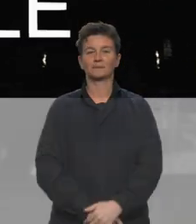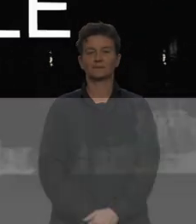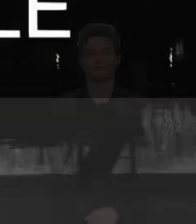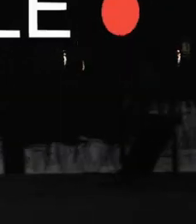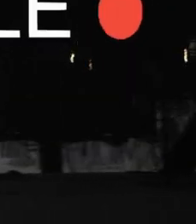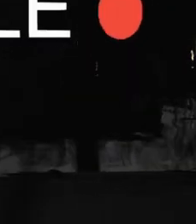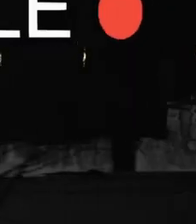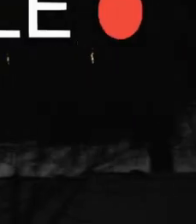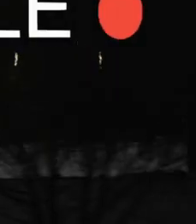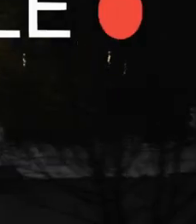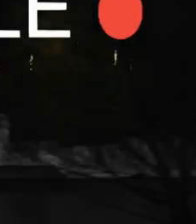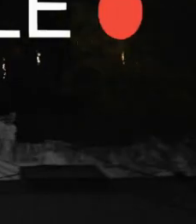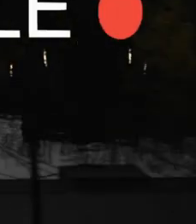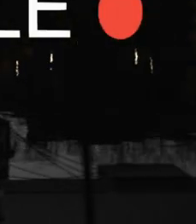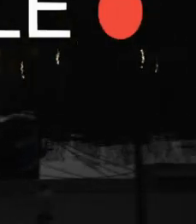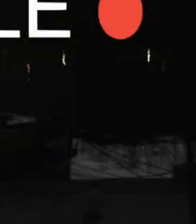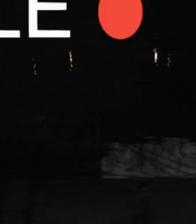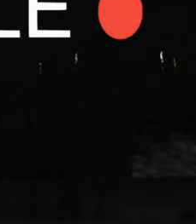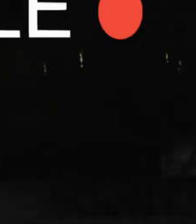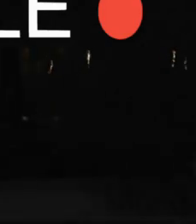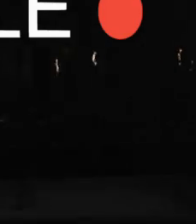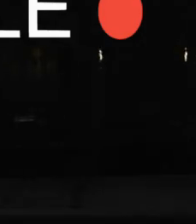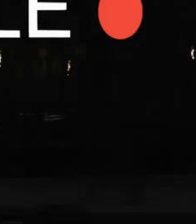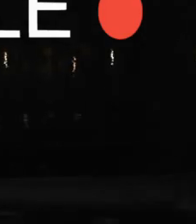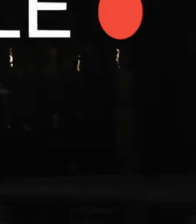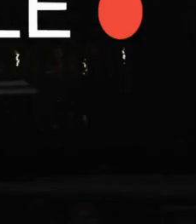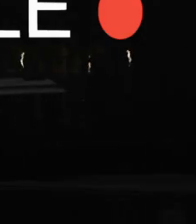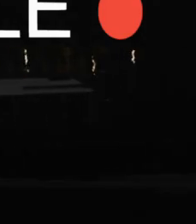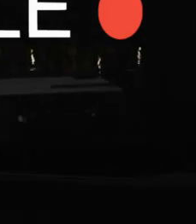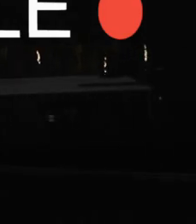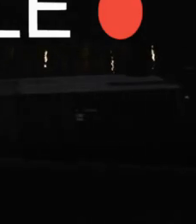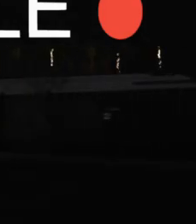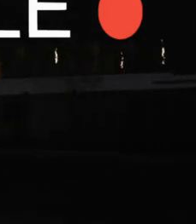la France.